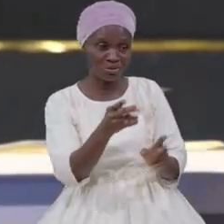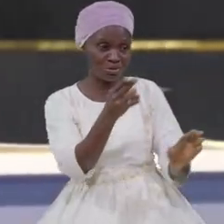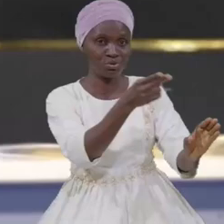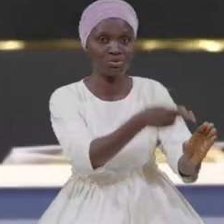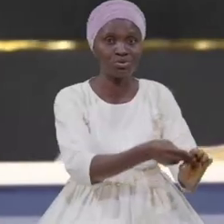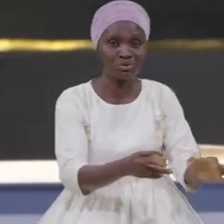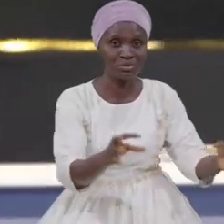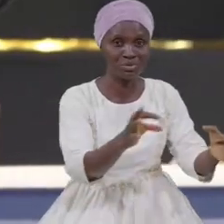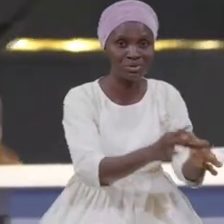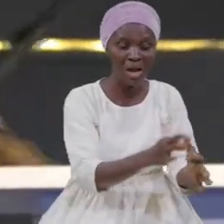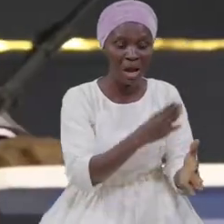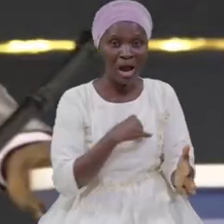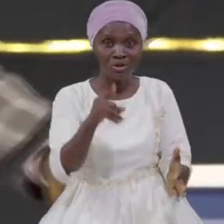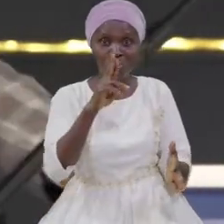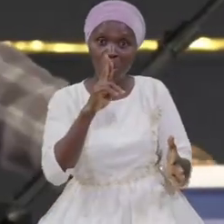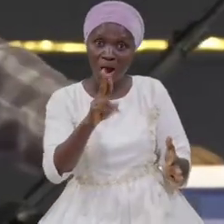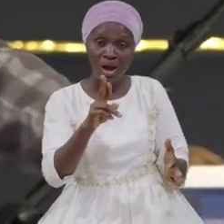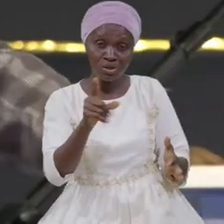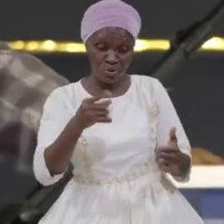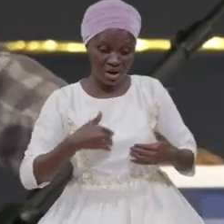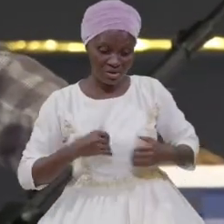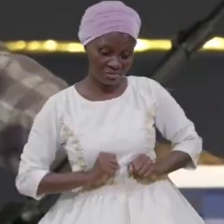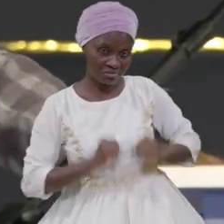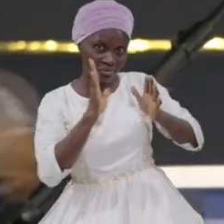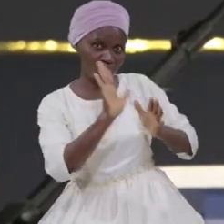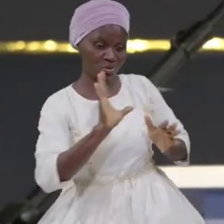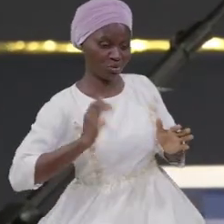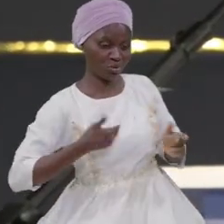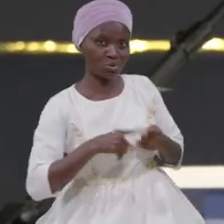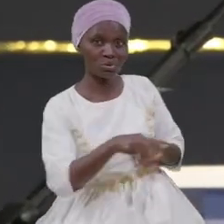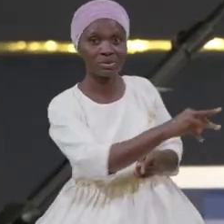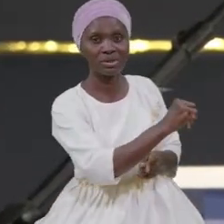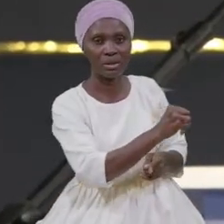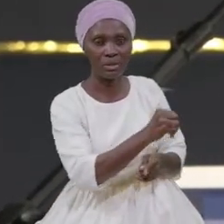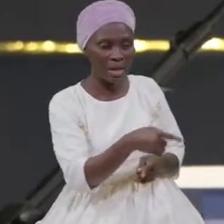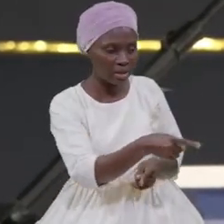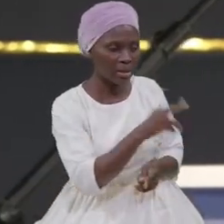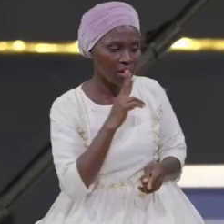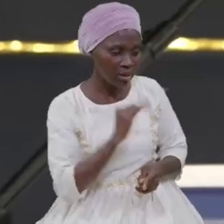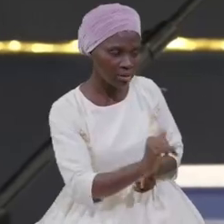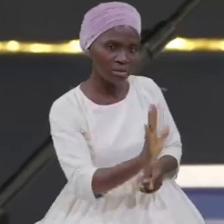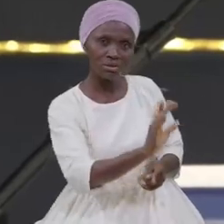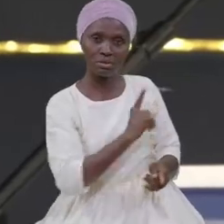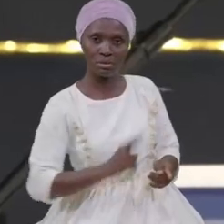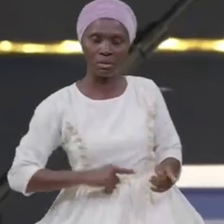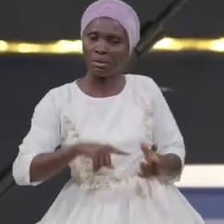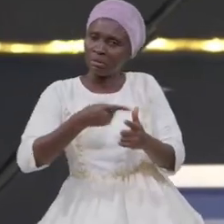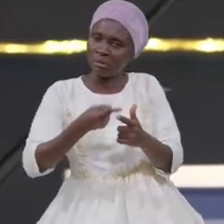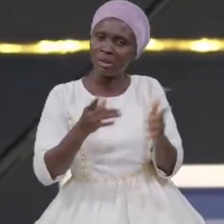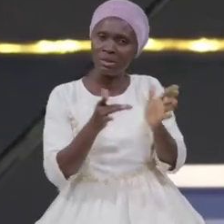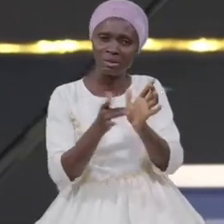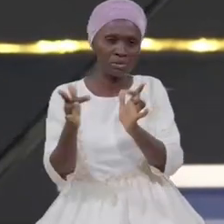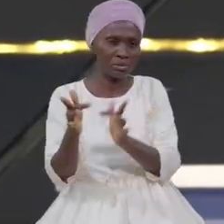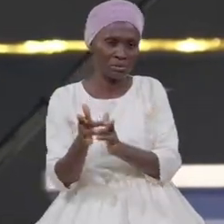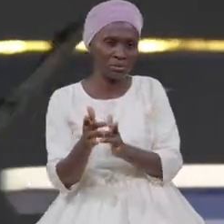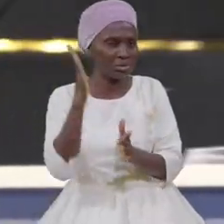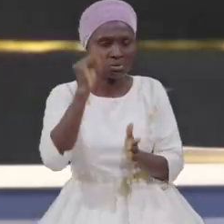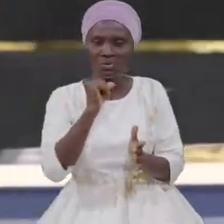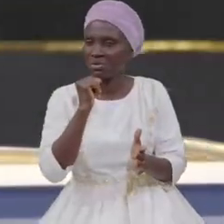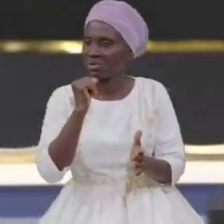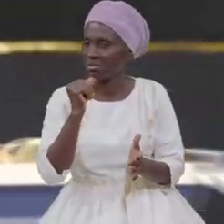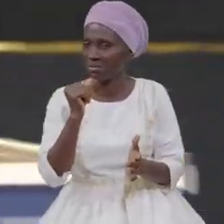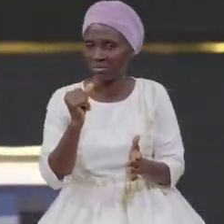as donné ton âme sont toujours ton Seigneur. Jésus va se mettre de côté. Tu n'es pas encore